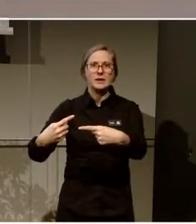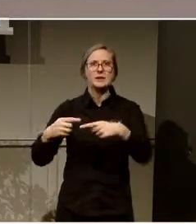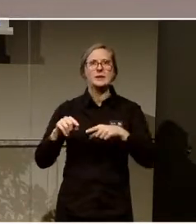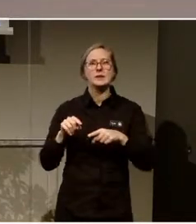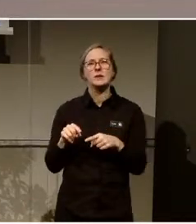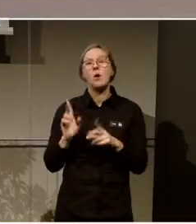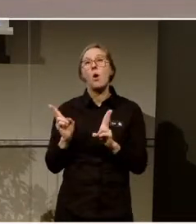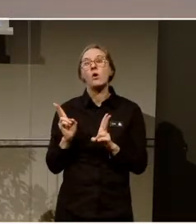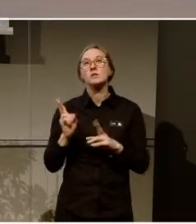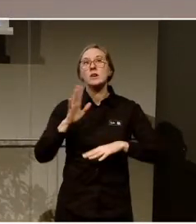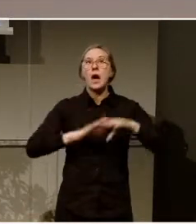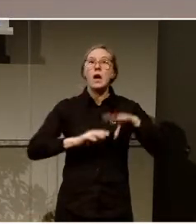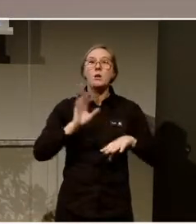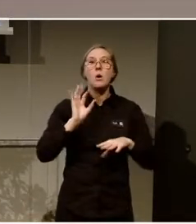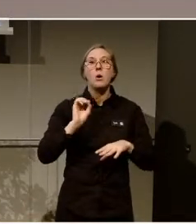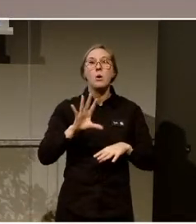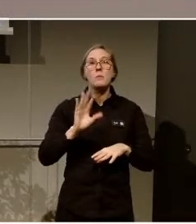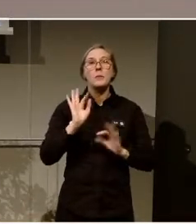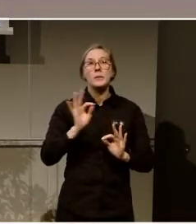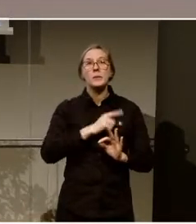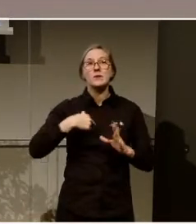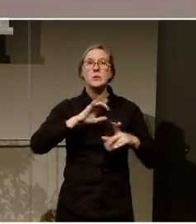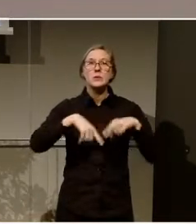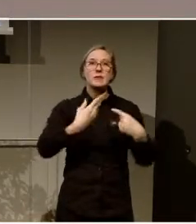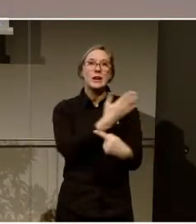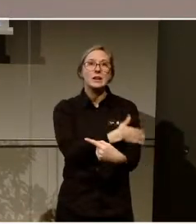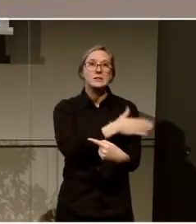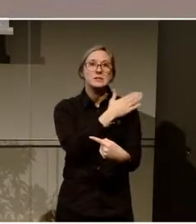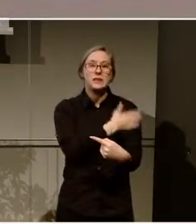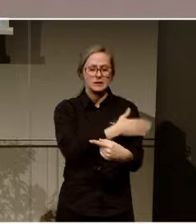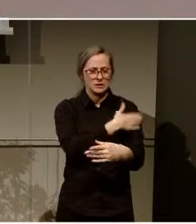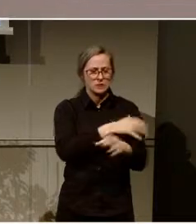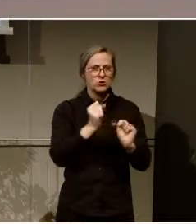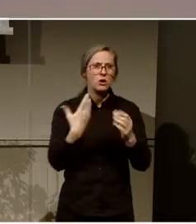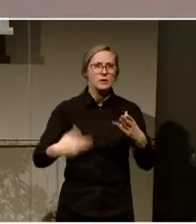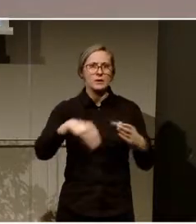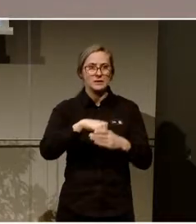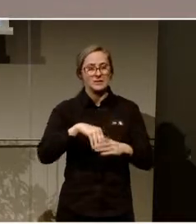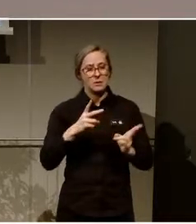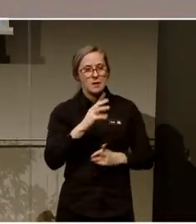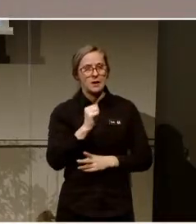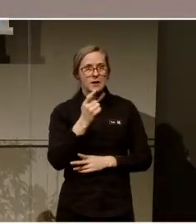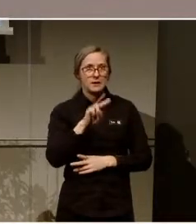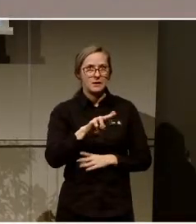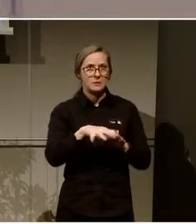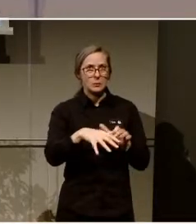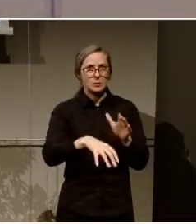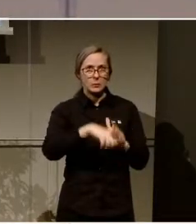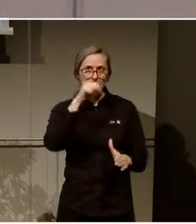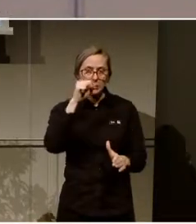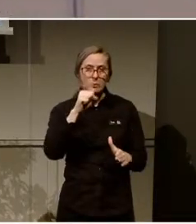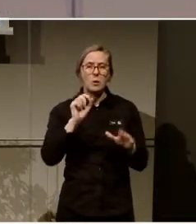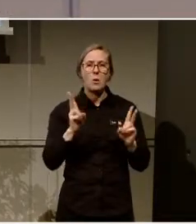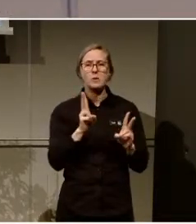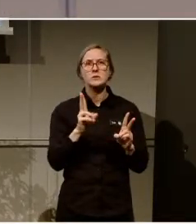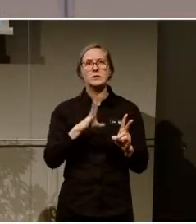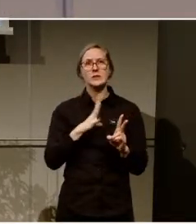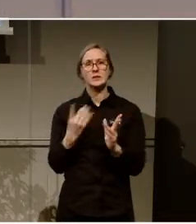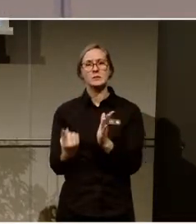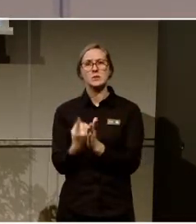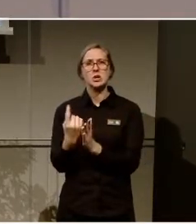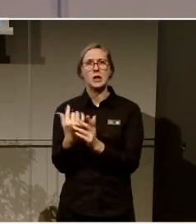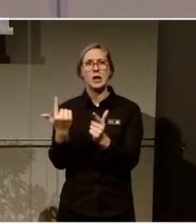också om hur vi utvecklar tjänster som är inkluderande, det Elin har varit inne på. Och också att det ges